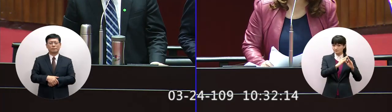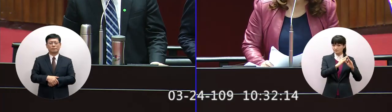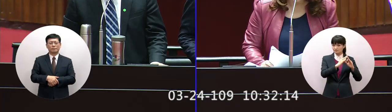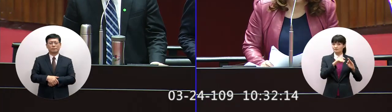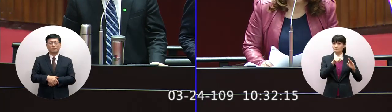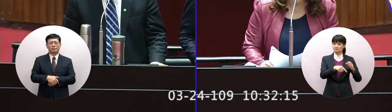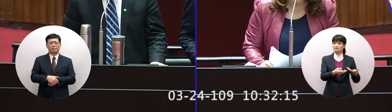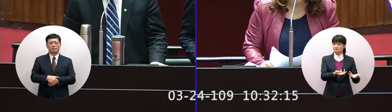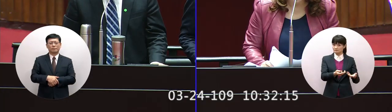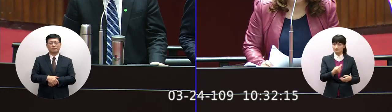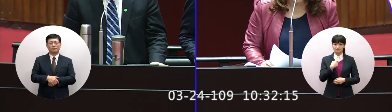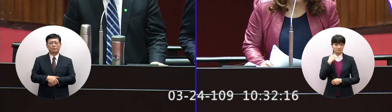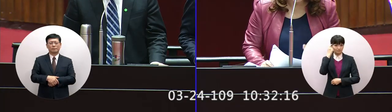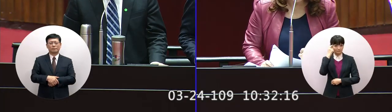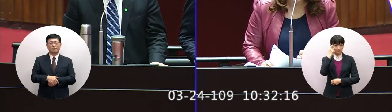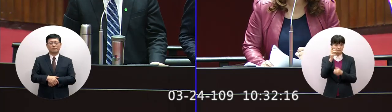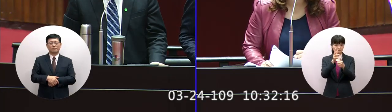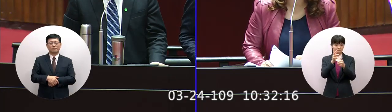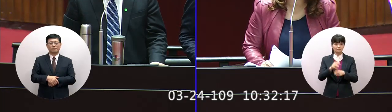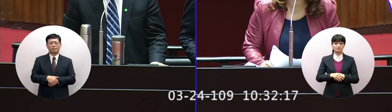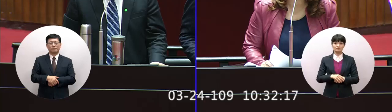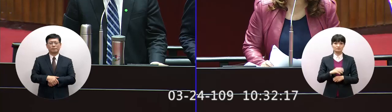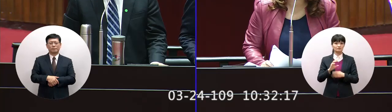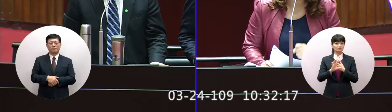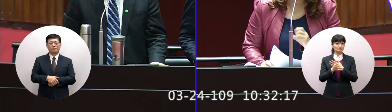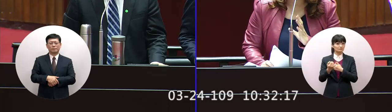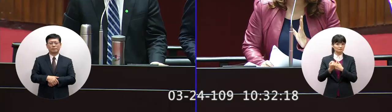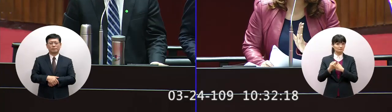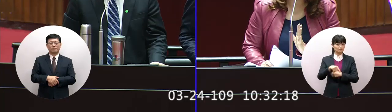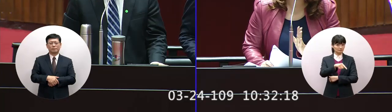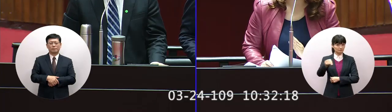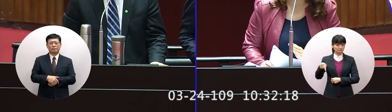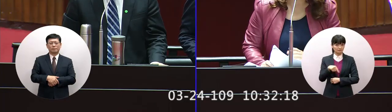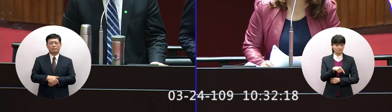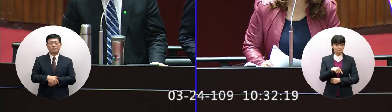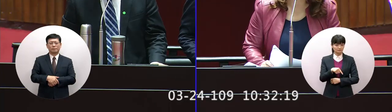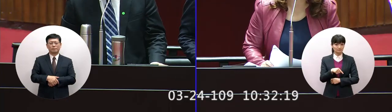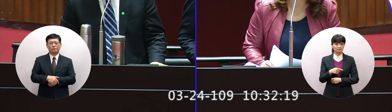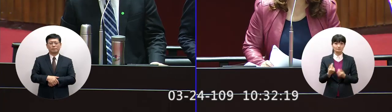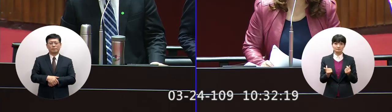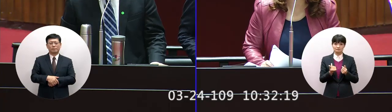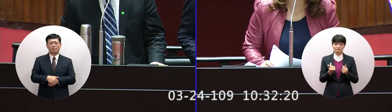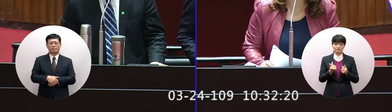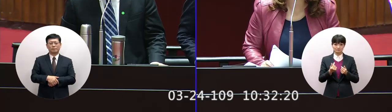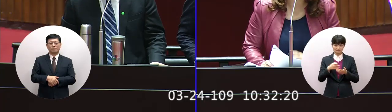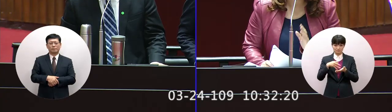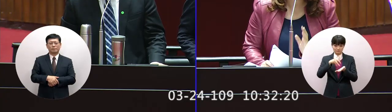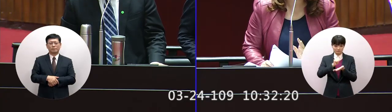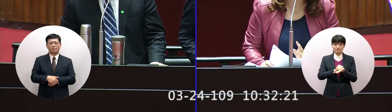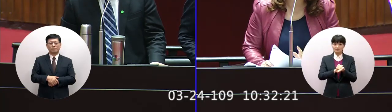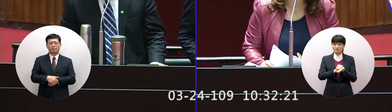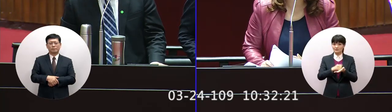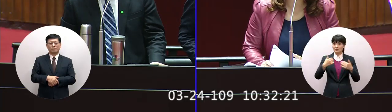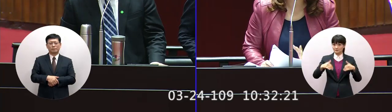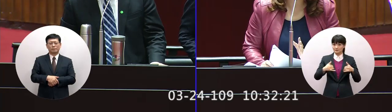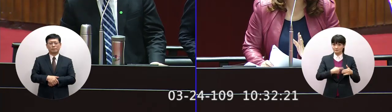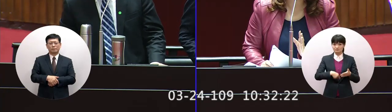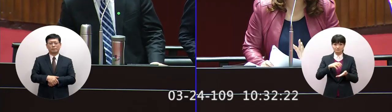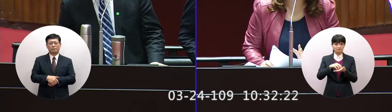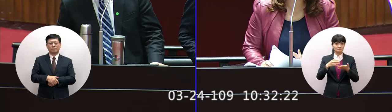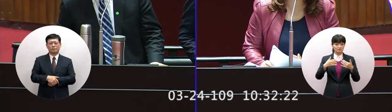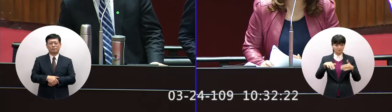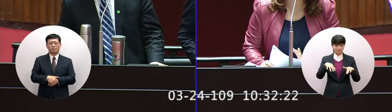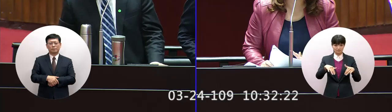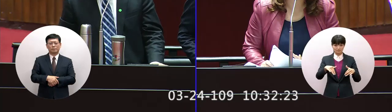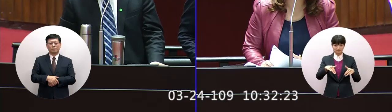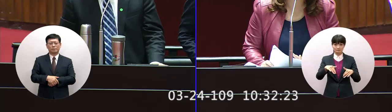部分，我想请教一下新住民他们。我针对这个未涉及的这个部分，未涉及的部分在这